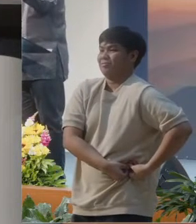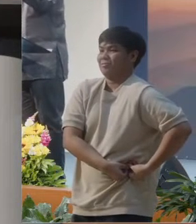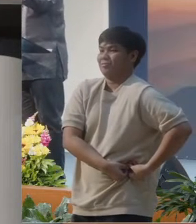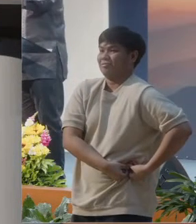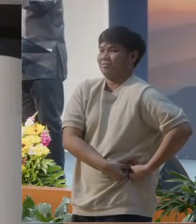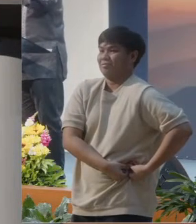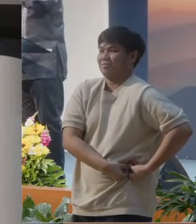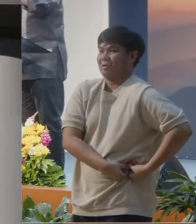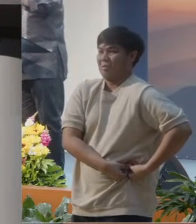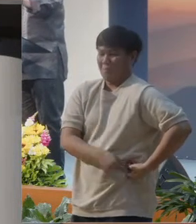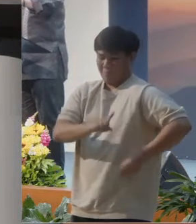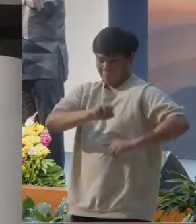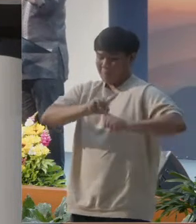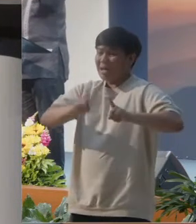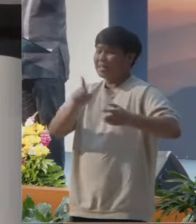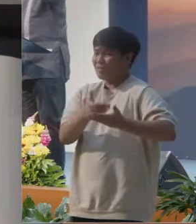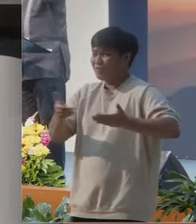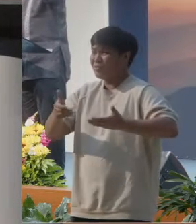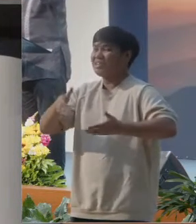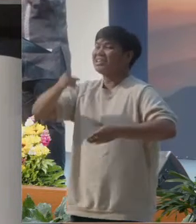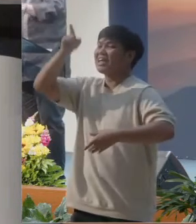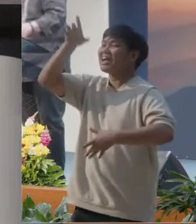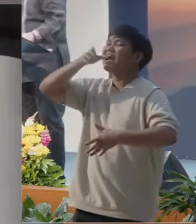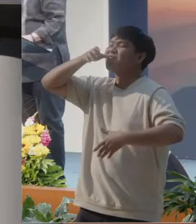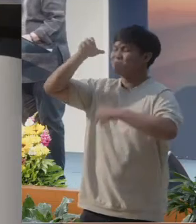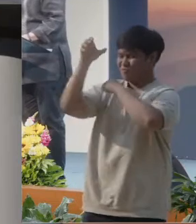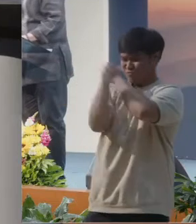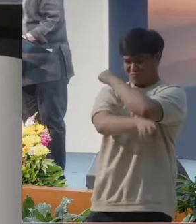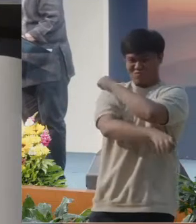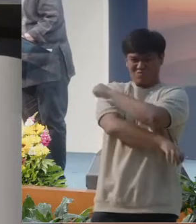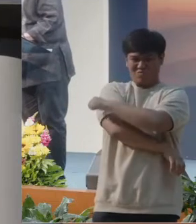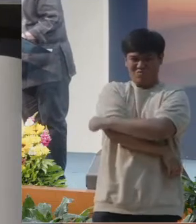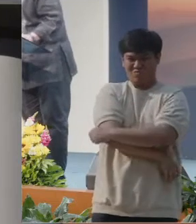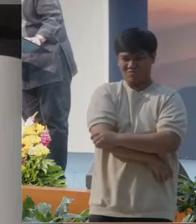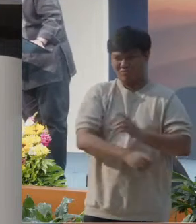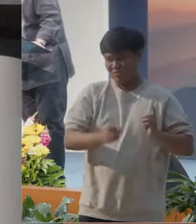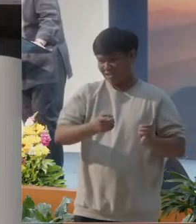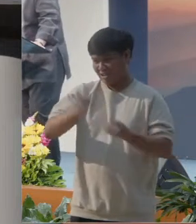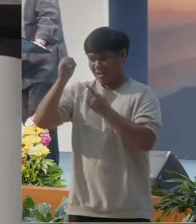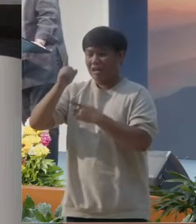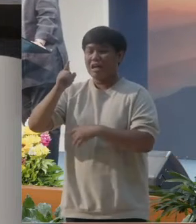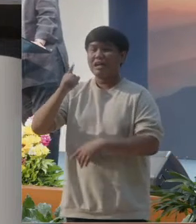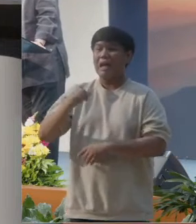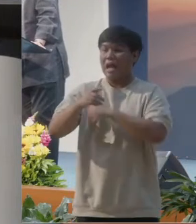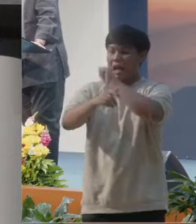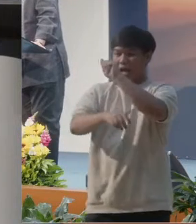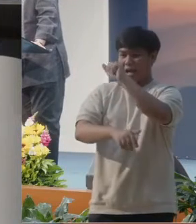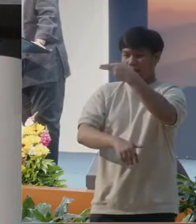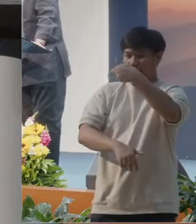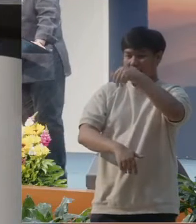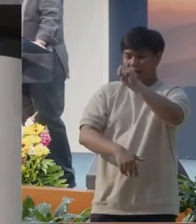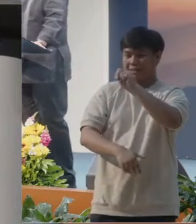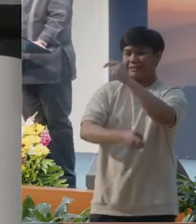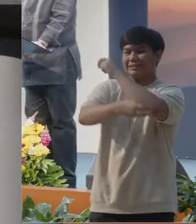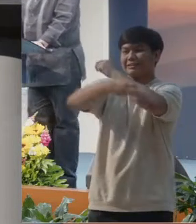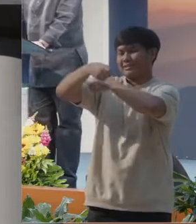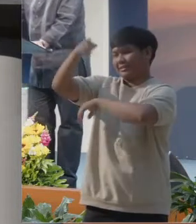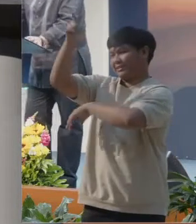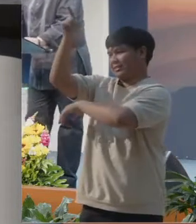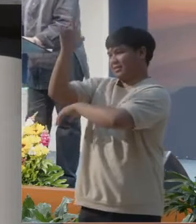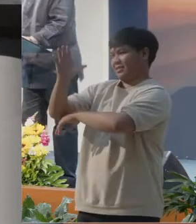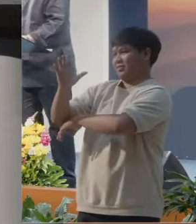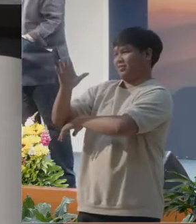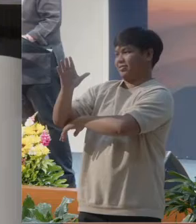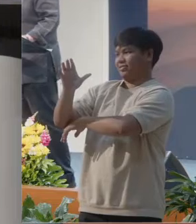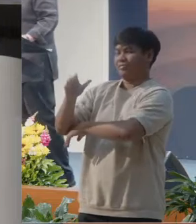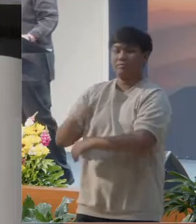mga isinumpang bagay na itinalaga para sa Panginoon. Nagnakaw po siya sa Panginoon. Pag-iisipin po natin,